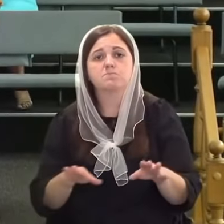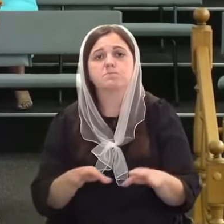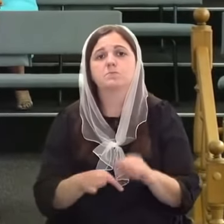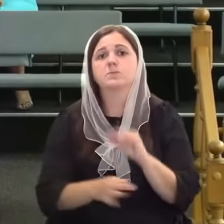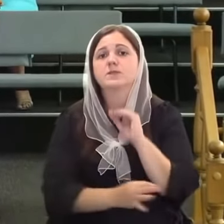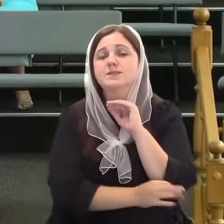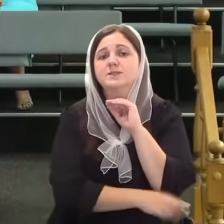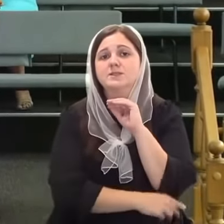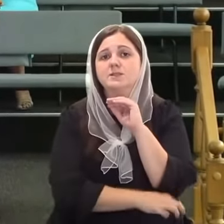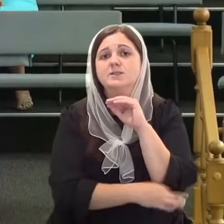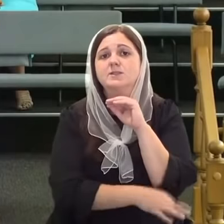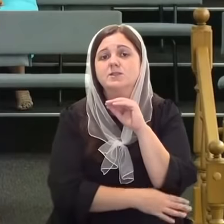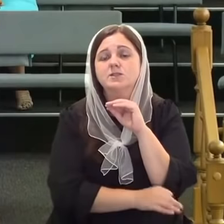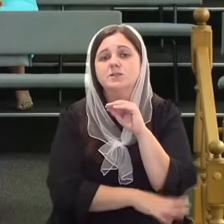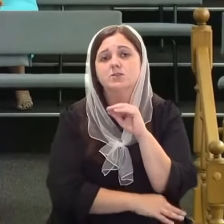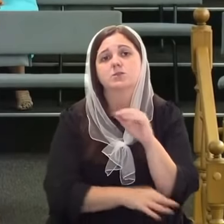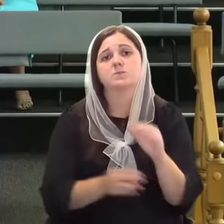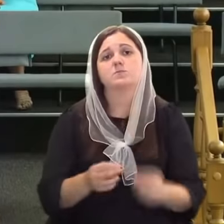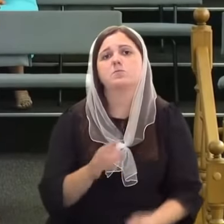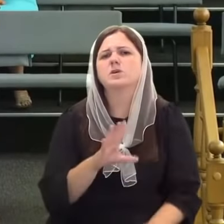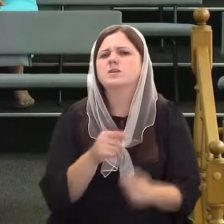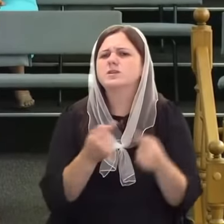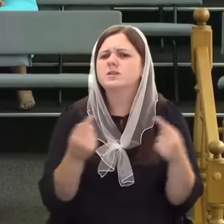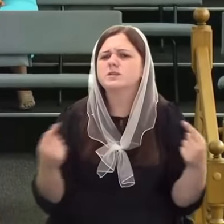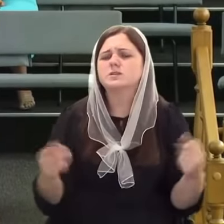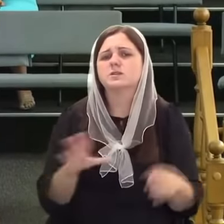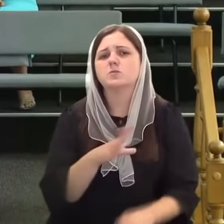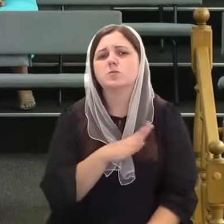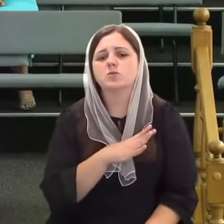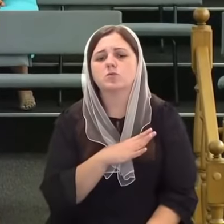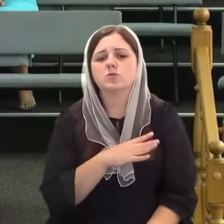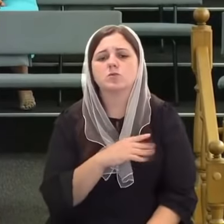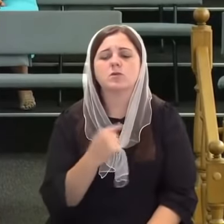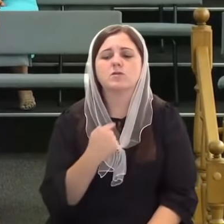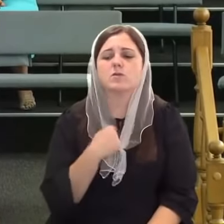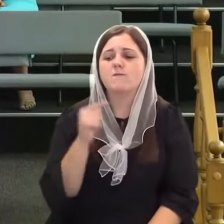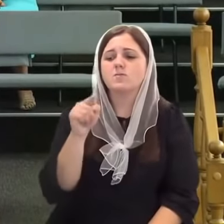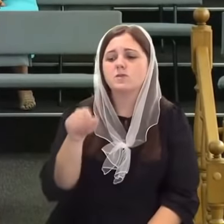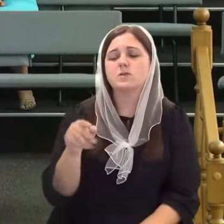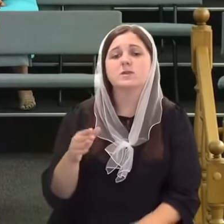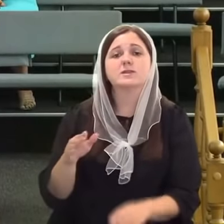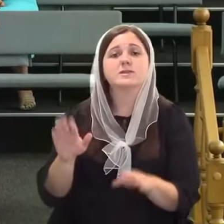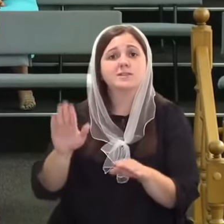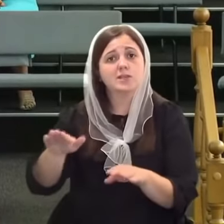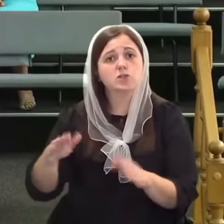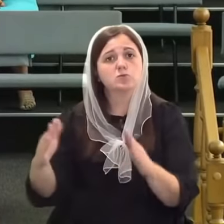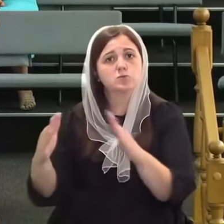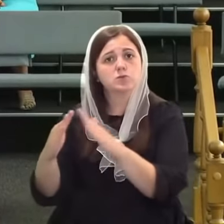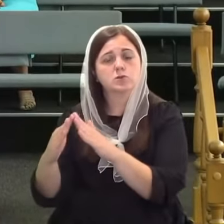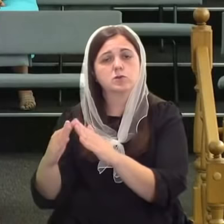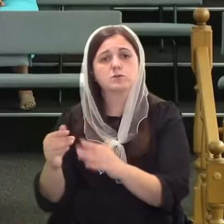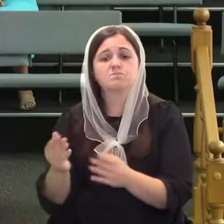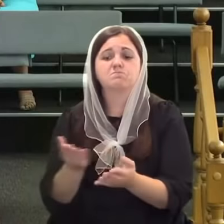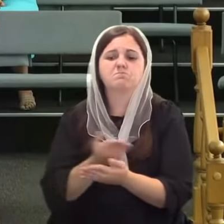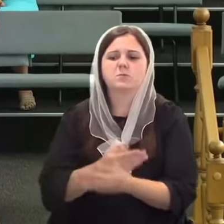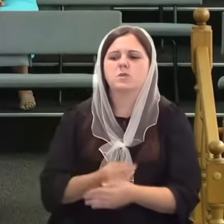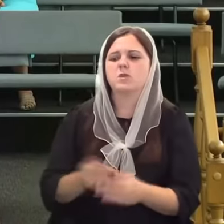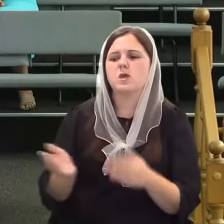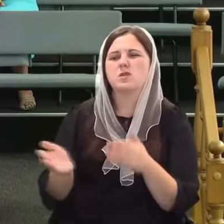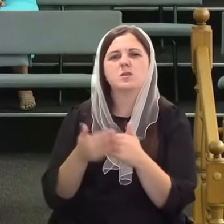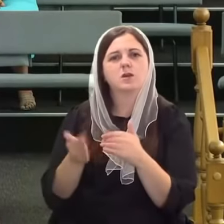разное, было страшное. Я помню, что там, в детском доме, над нами не раз